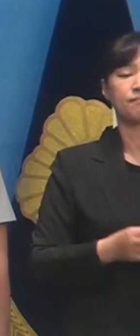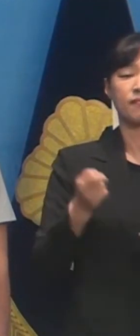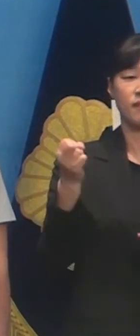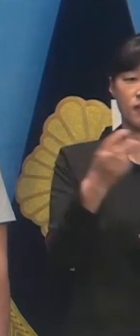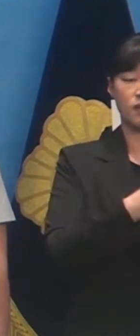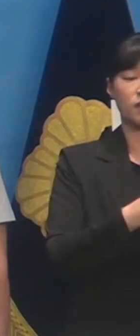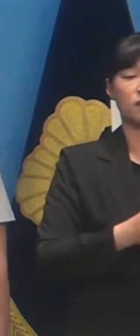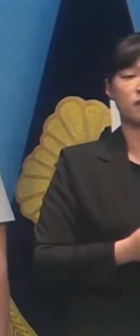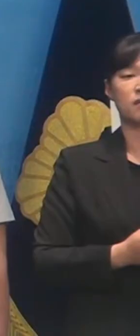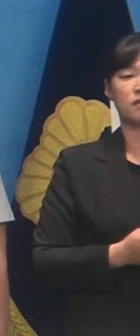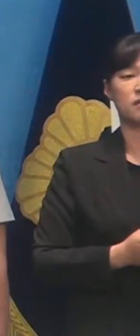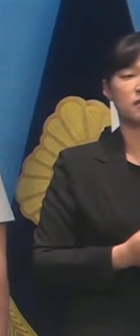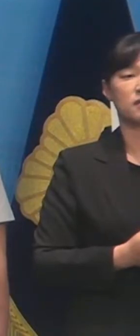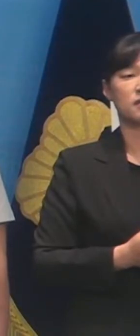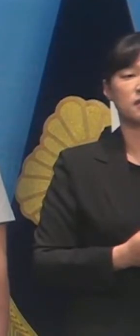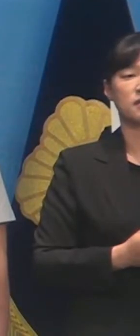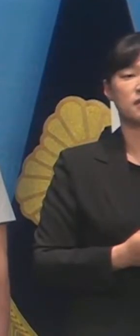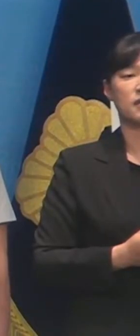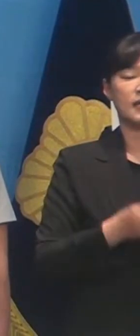그리고